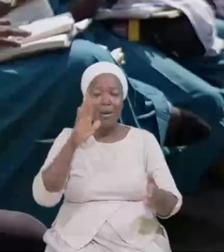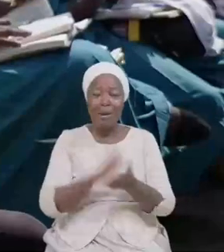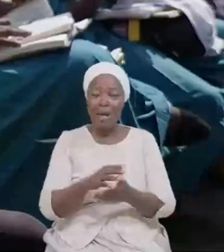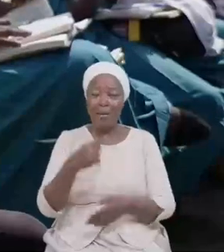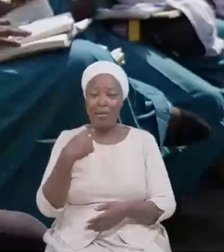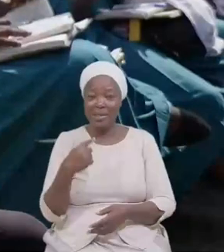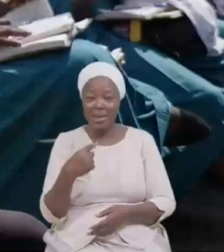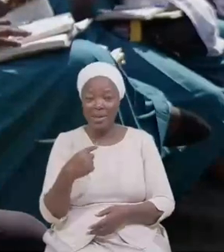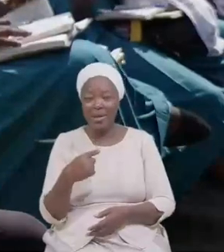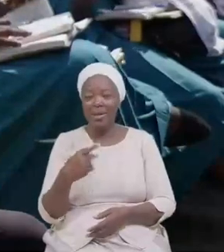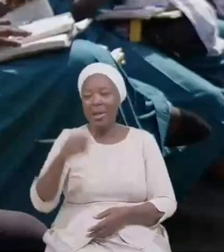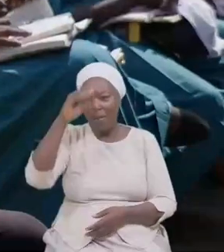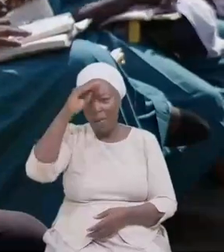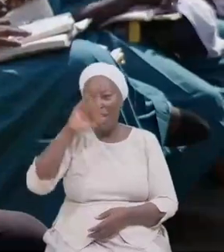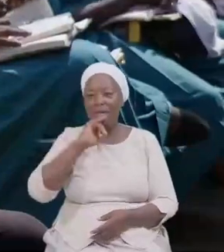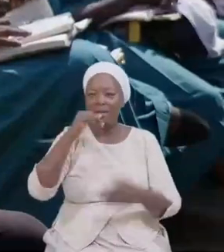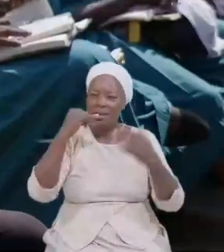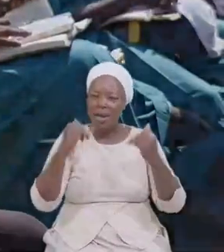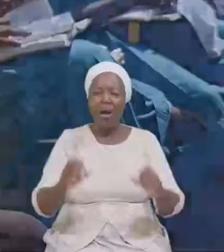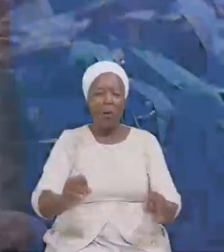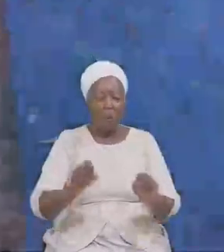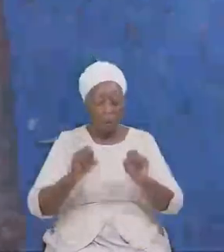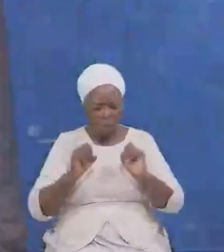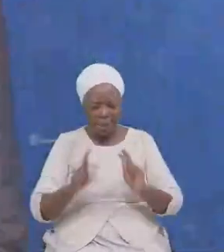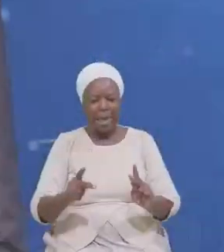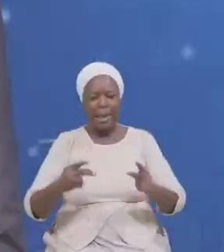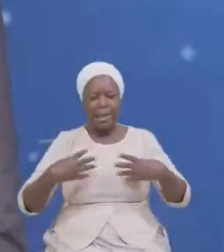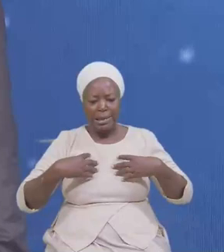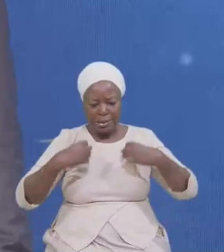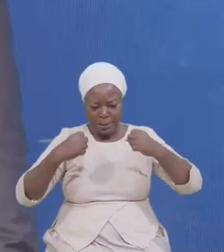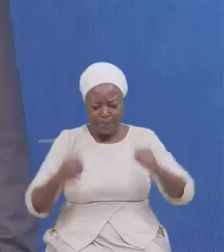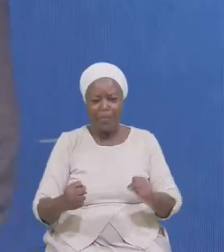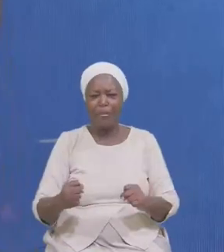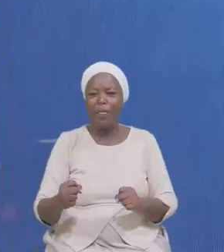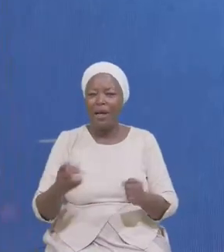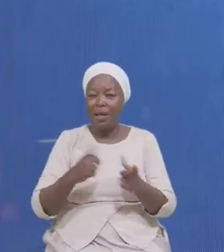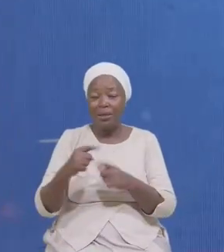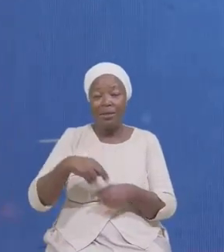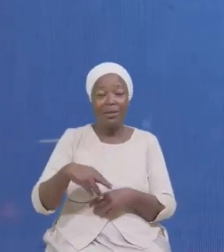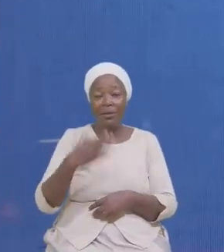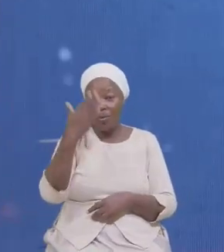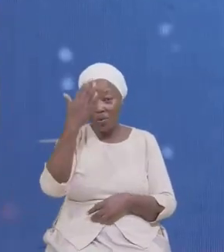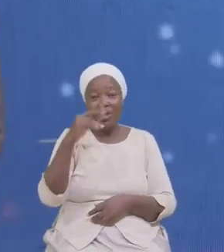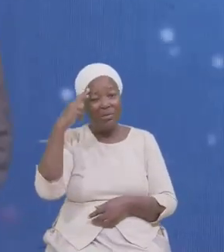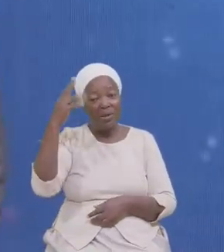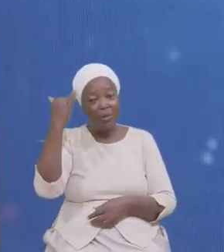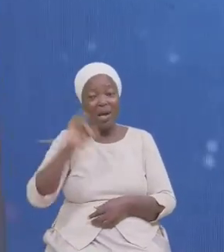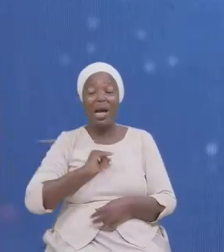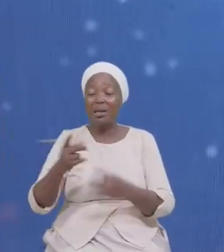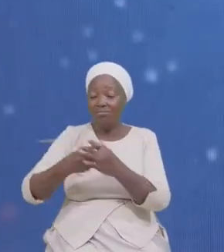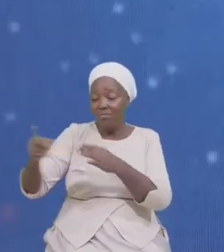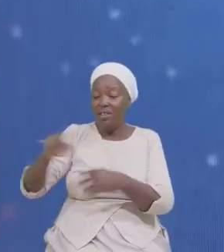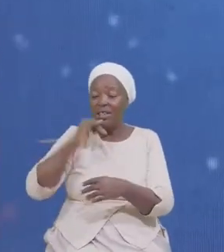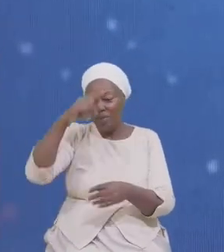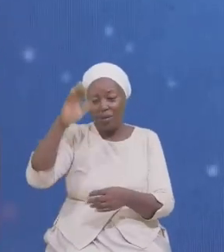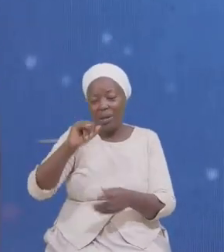elle a dit, le monsieur est en bonne santé maintenant. Et la raison pour laquelle j'ai quitté, j'ai fui, c'est parce que l'homme était mourant. Maintenant, l'homme